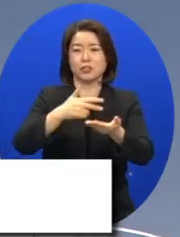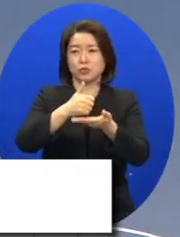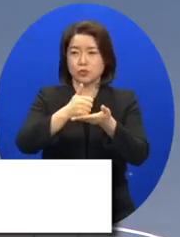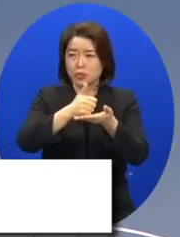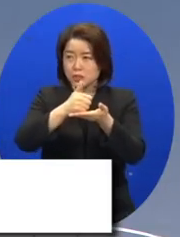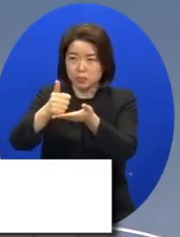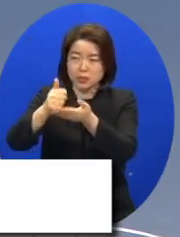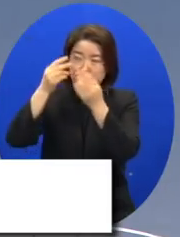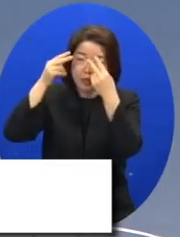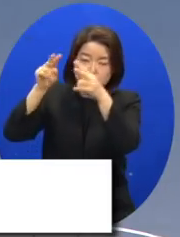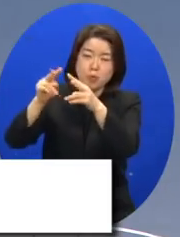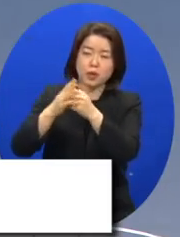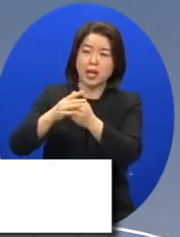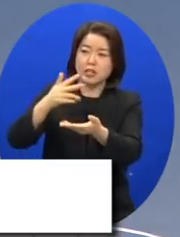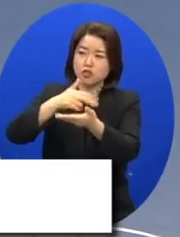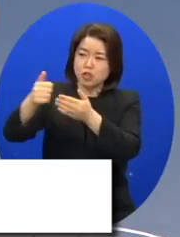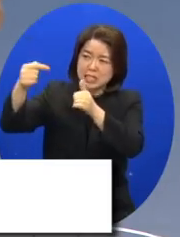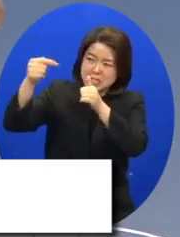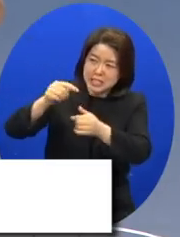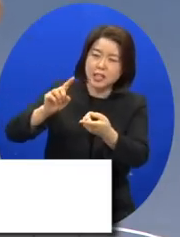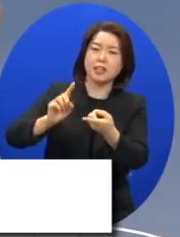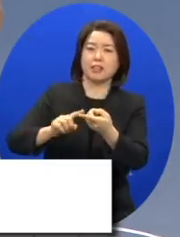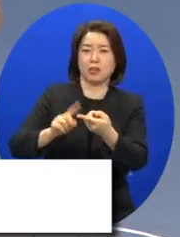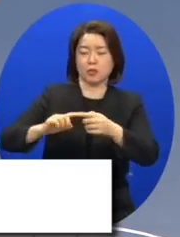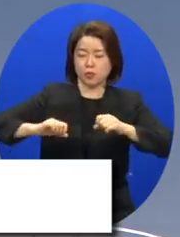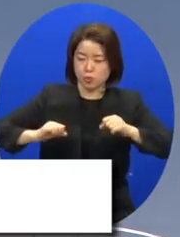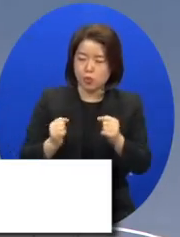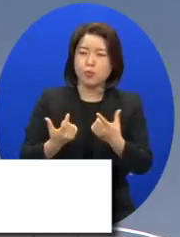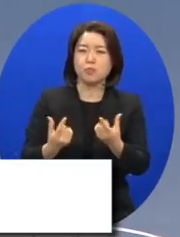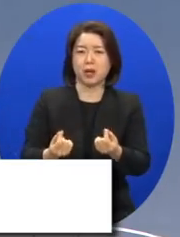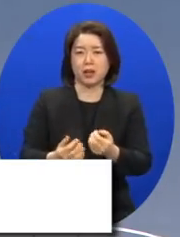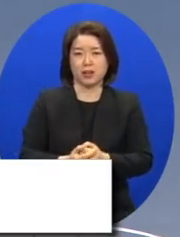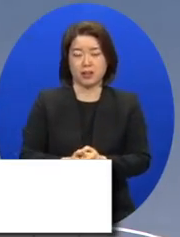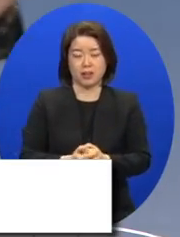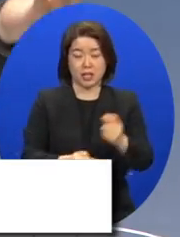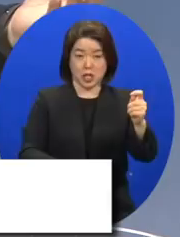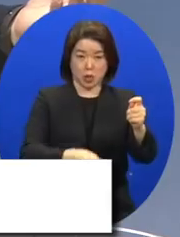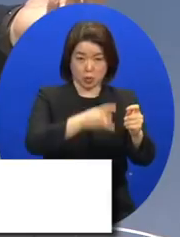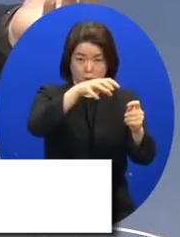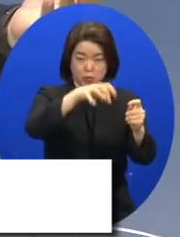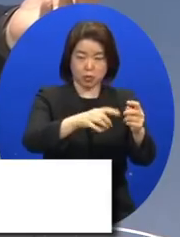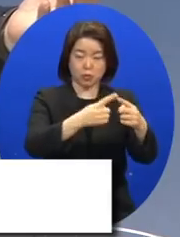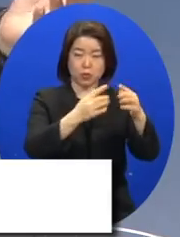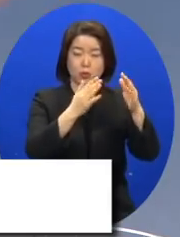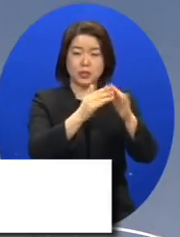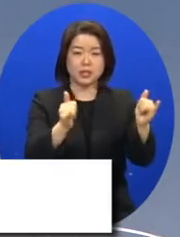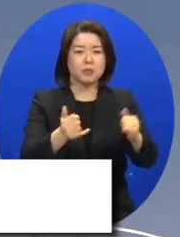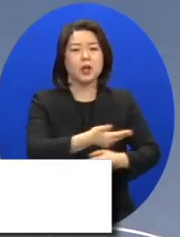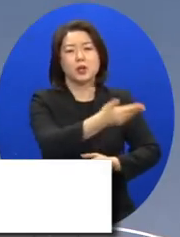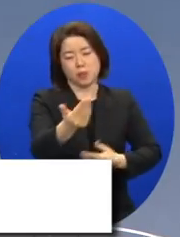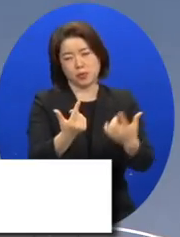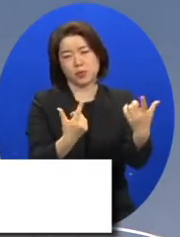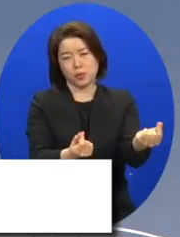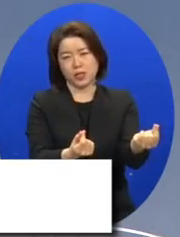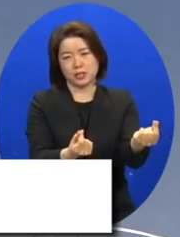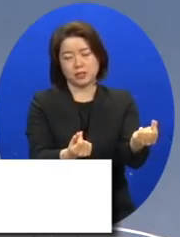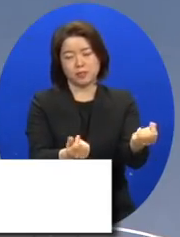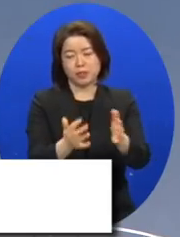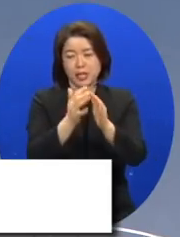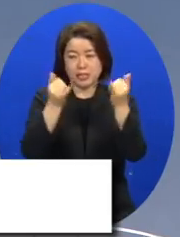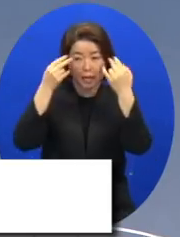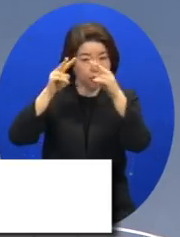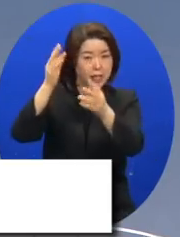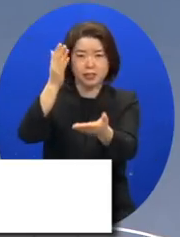대로 하는 사람 그리고 볼음도 교회 교인들에게 여러분들도 그렇게 해야 합니다 사람 바라보지